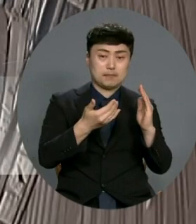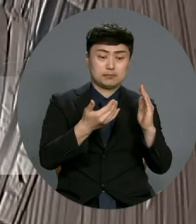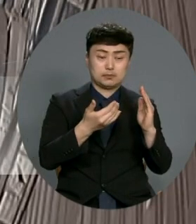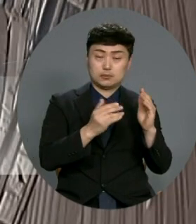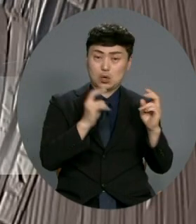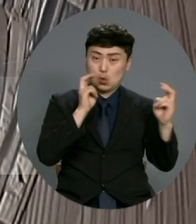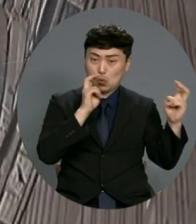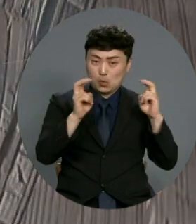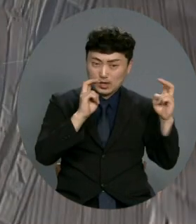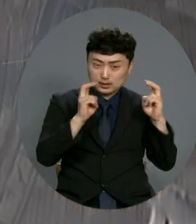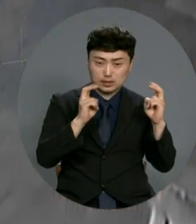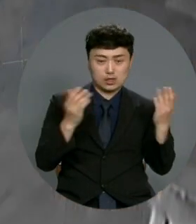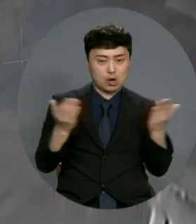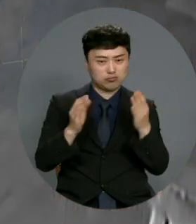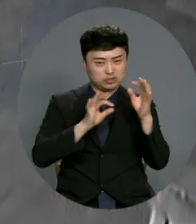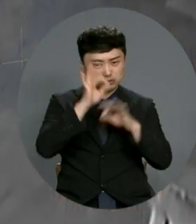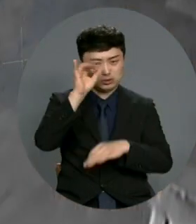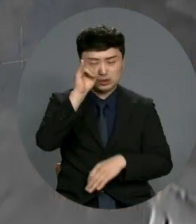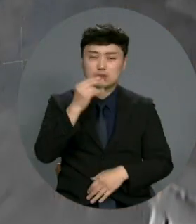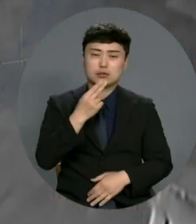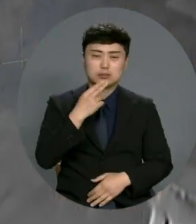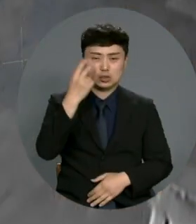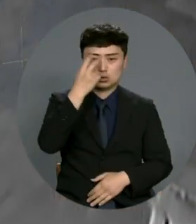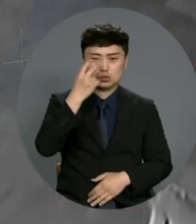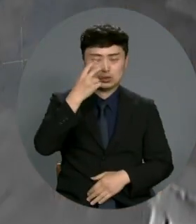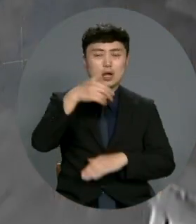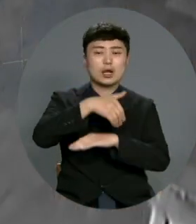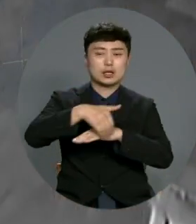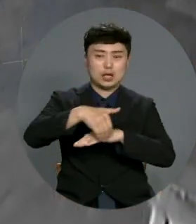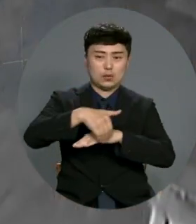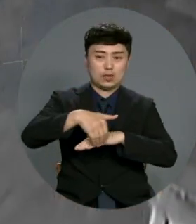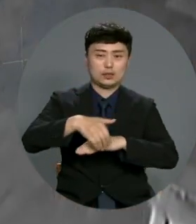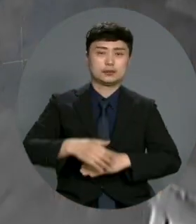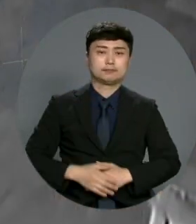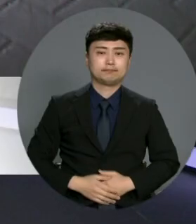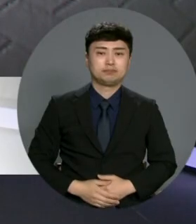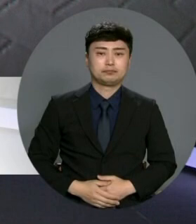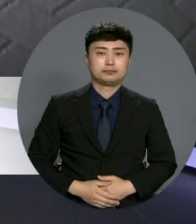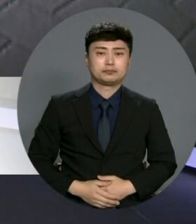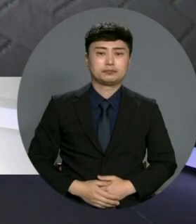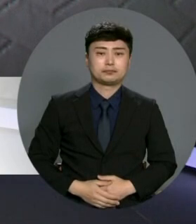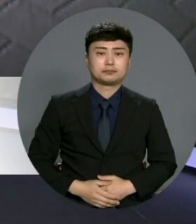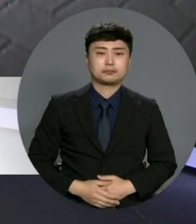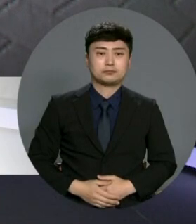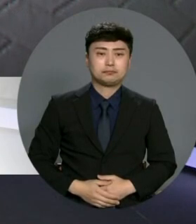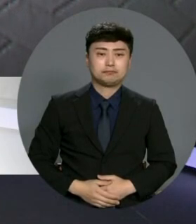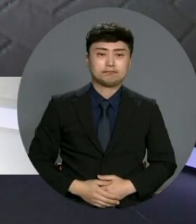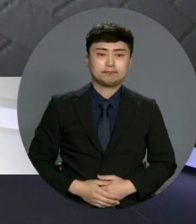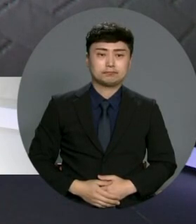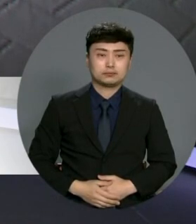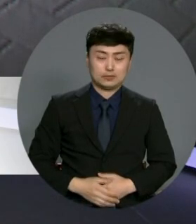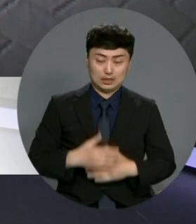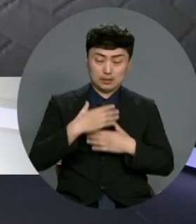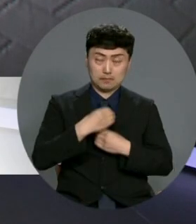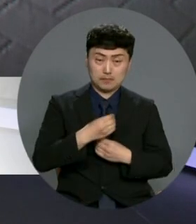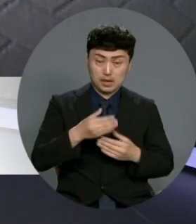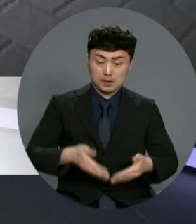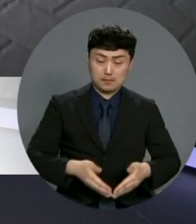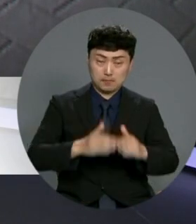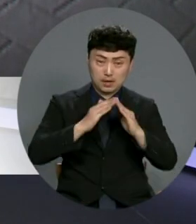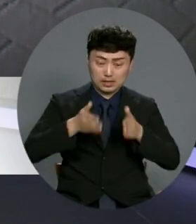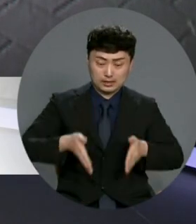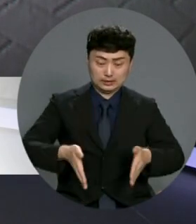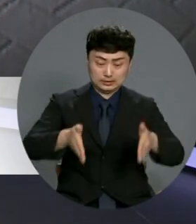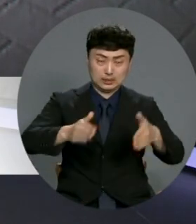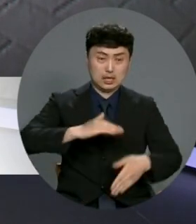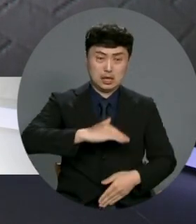과실치사 혐의 적용도 검토하고 있습니다. MBC 뉴스 변예주입니다. 자, 그렇다면 안전을 위해 설치한